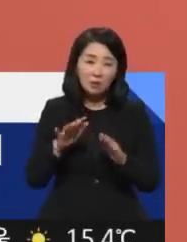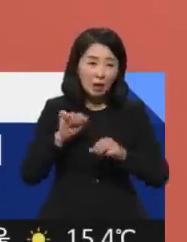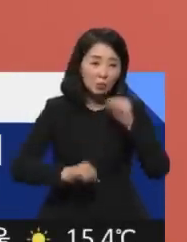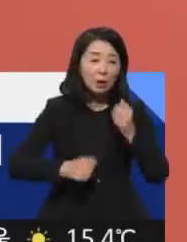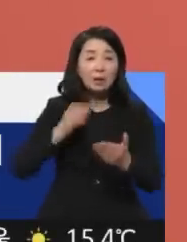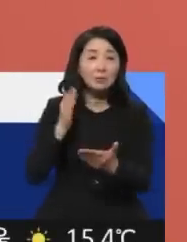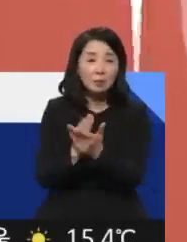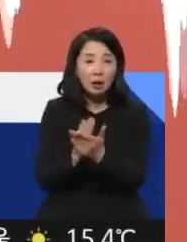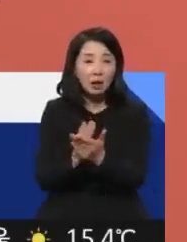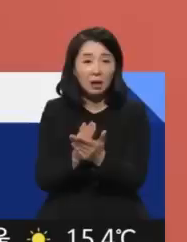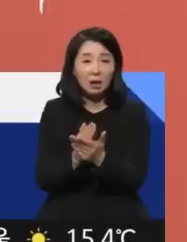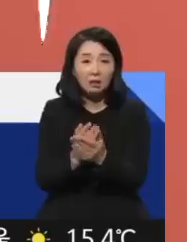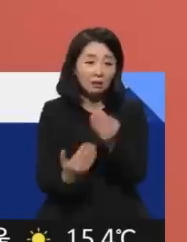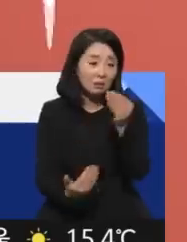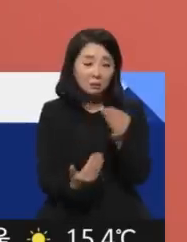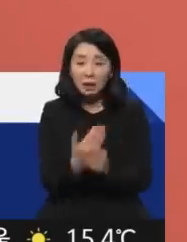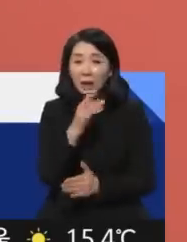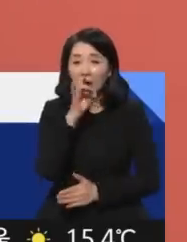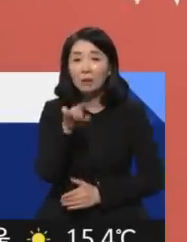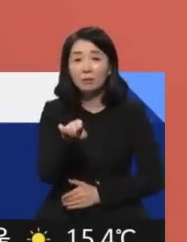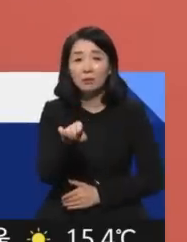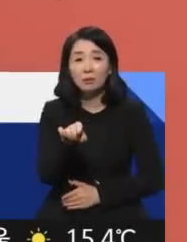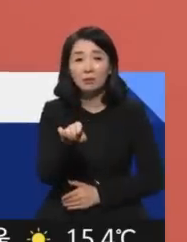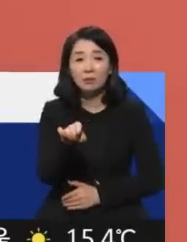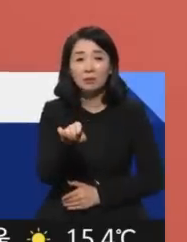일이고 있어서는 안 되는 자료인데 정말